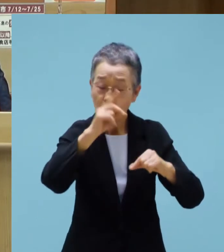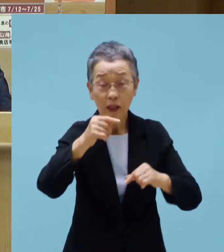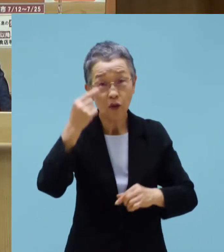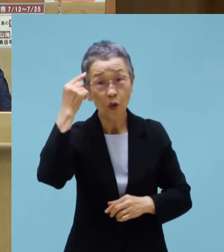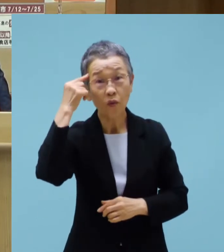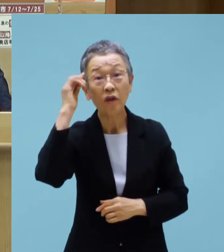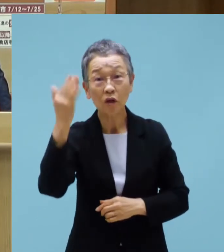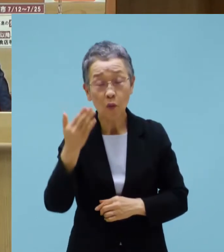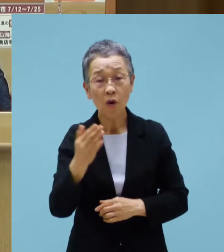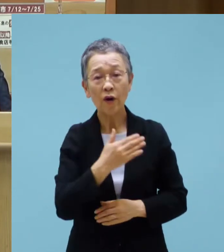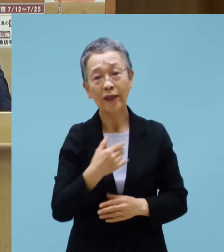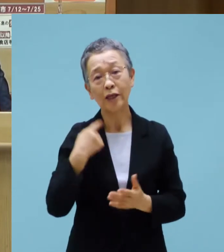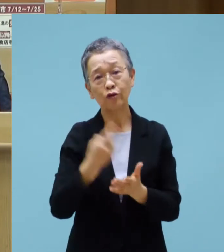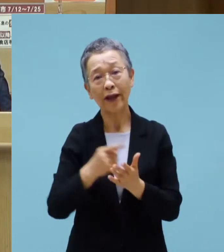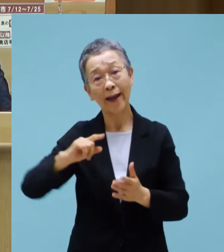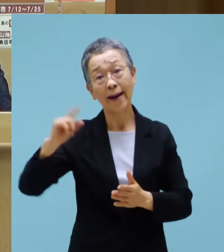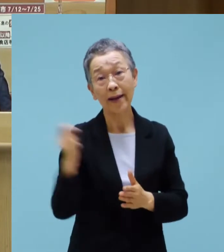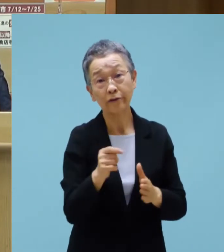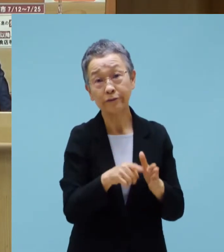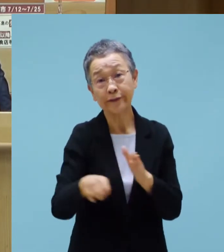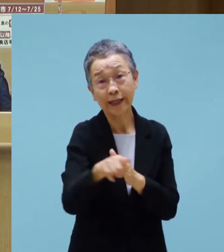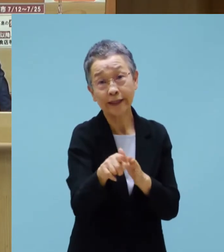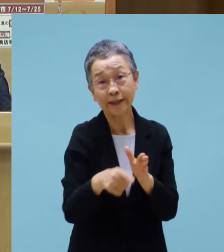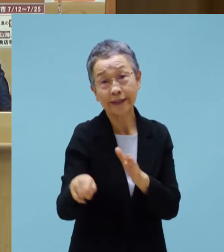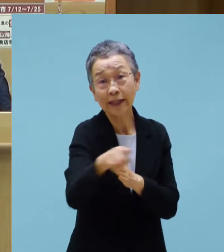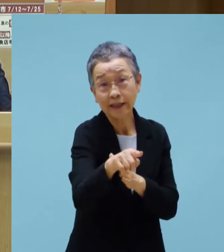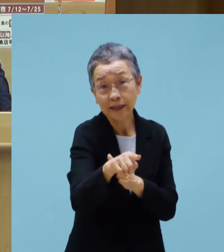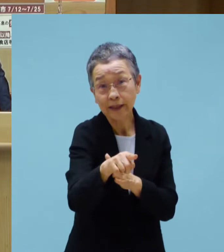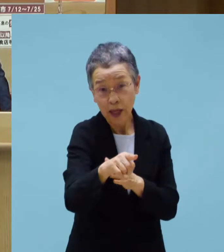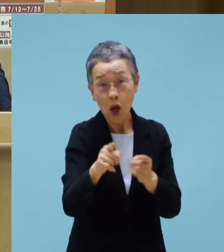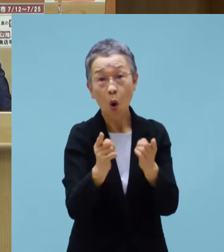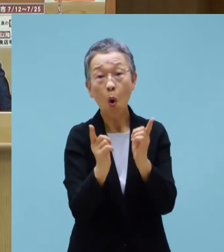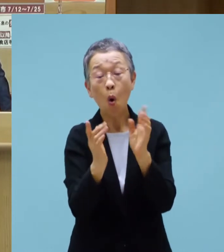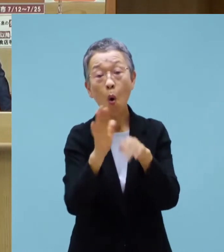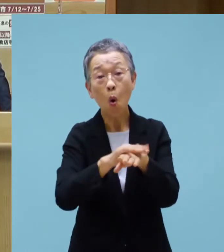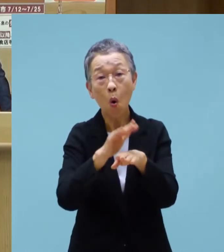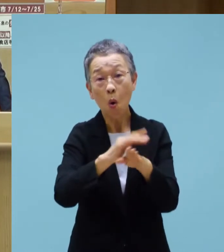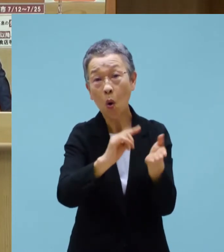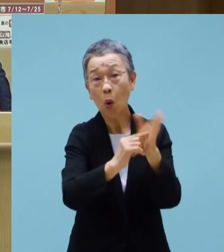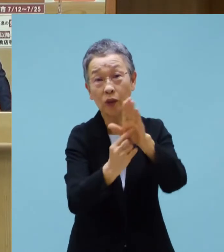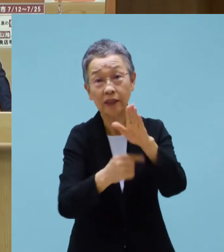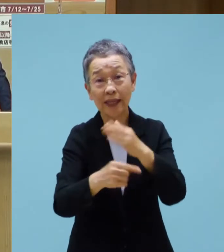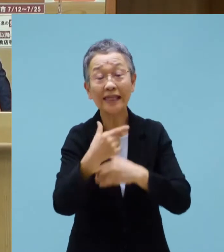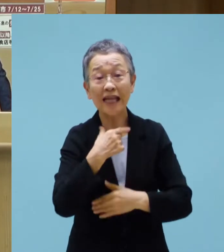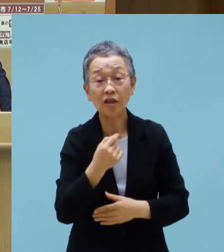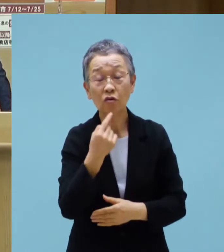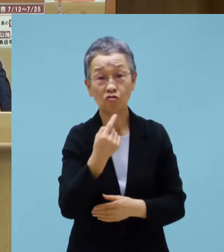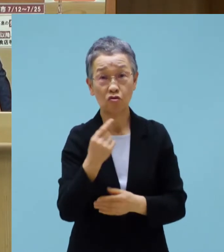手でですね、そういった対策を講じていきたいっていう要請になります。